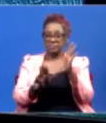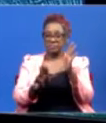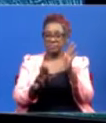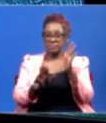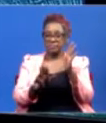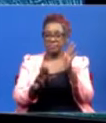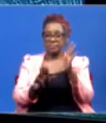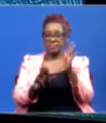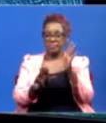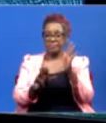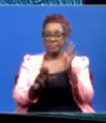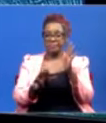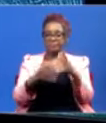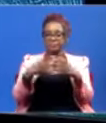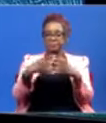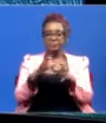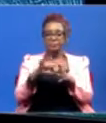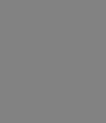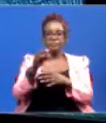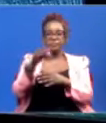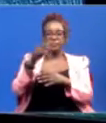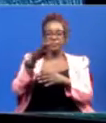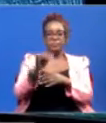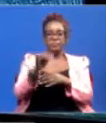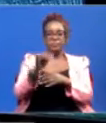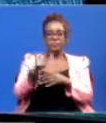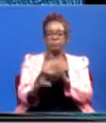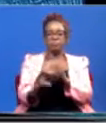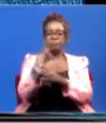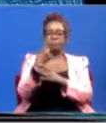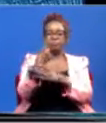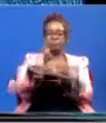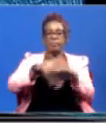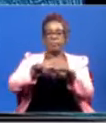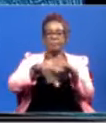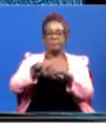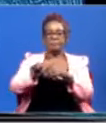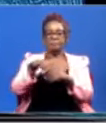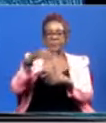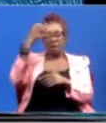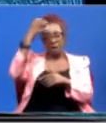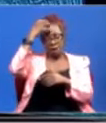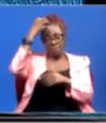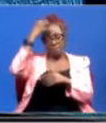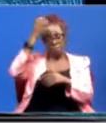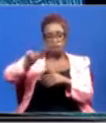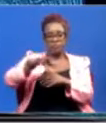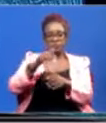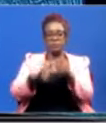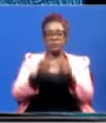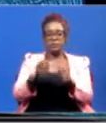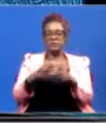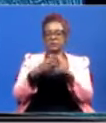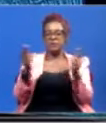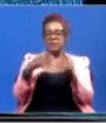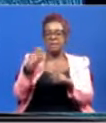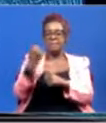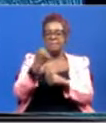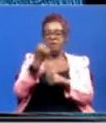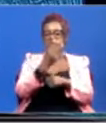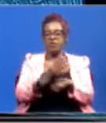Kampuni ya Extreme Sports imezindua mchuano wa kandanda wa kukuza talanta katika kaunti ya Lamu na ambao utaanza Mei tarehe 4 na kuisha